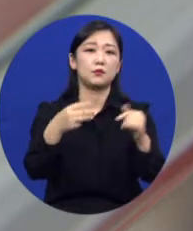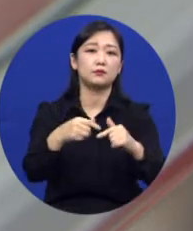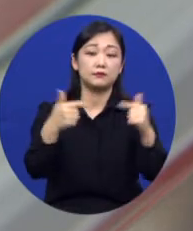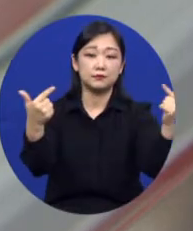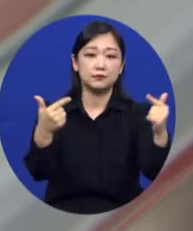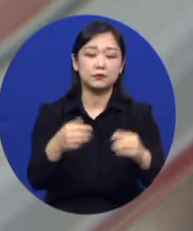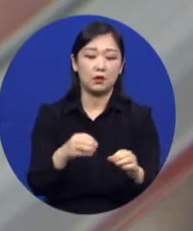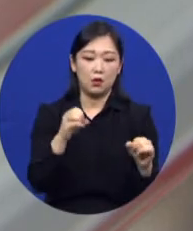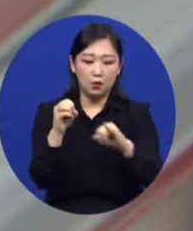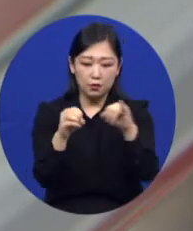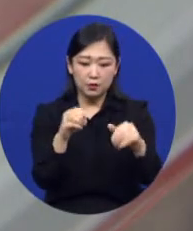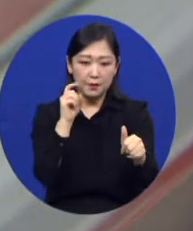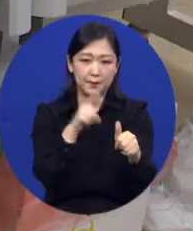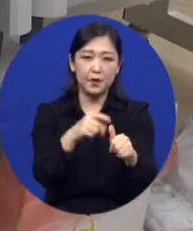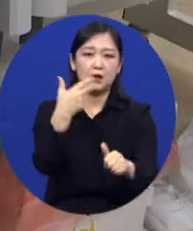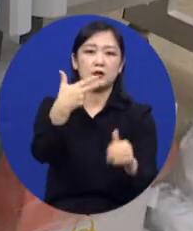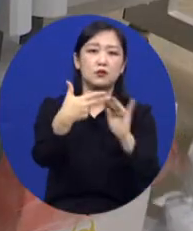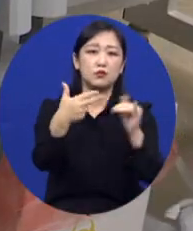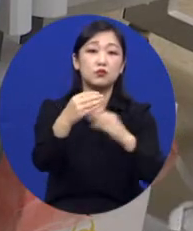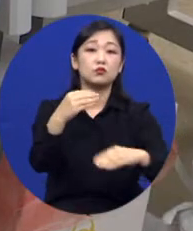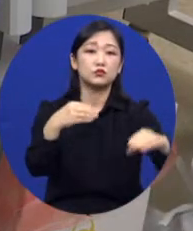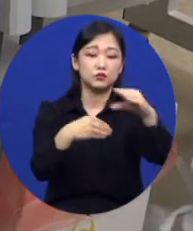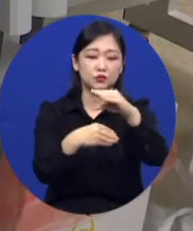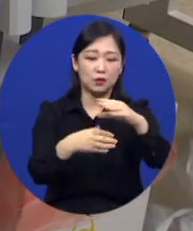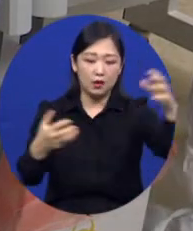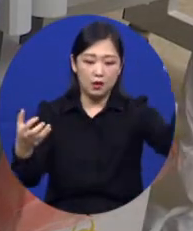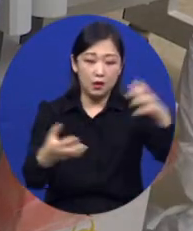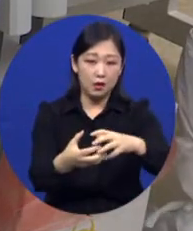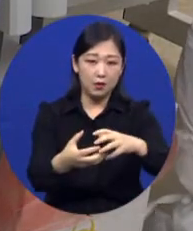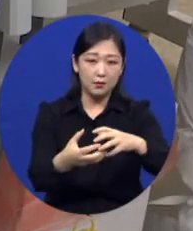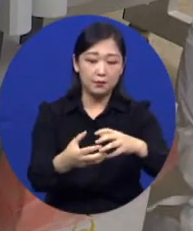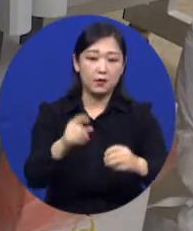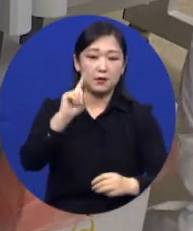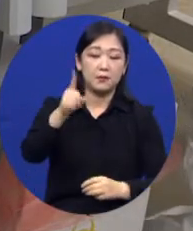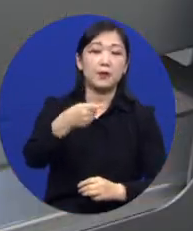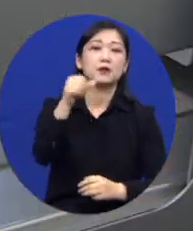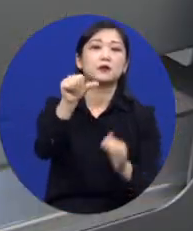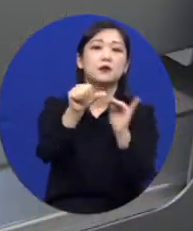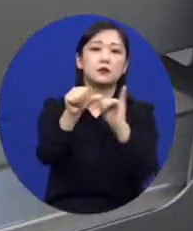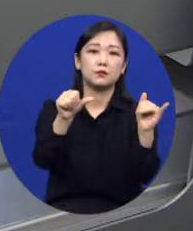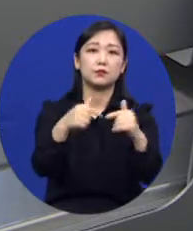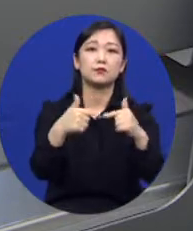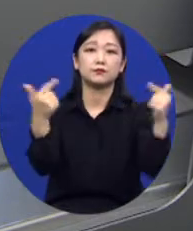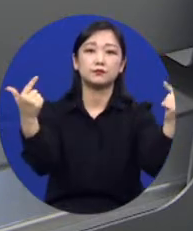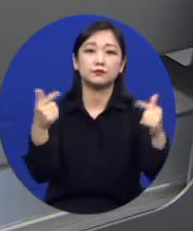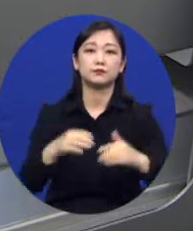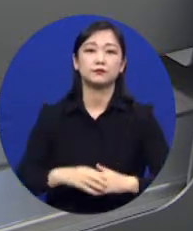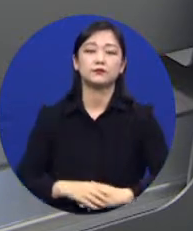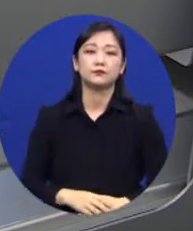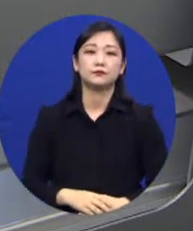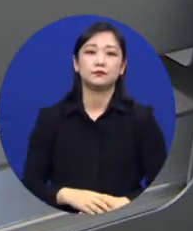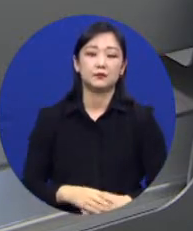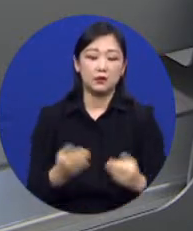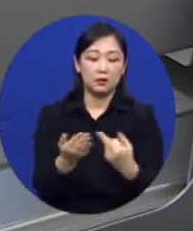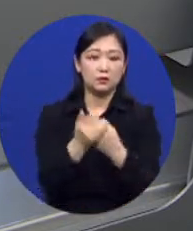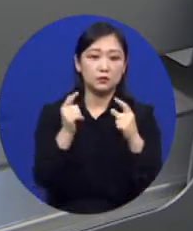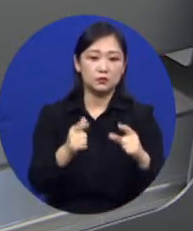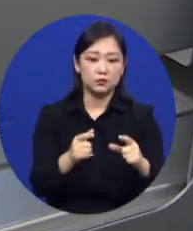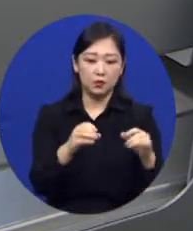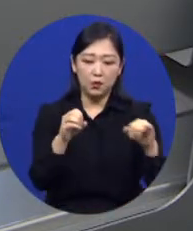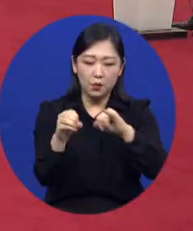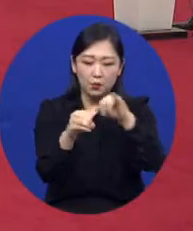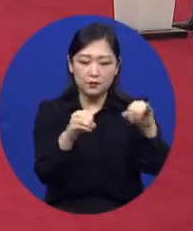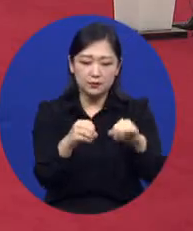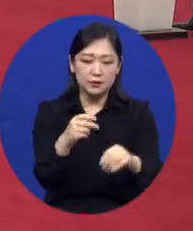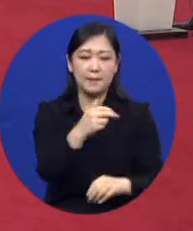특히 5 미크론 확진 자가 7명 추가되면서 누적 진짜는 백 다섯 명으로 늘어났습니다 제주도는 5 미크론 에